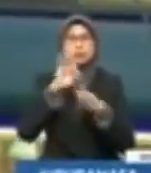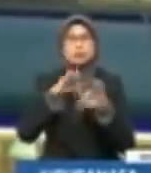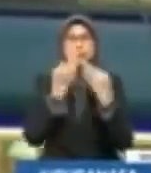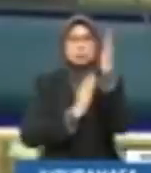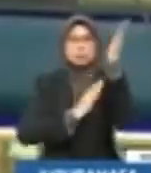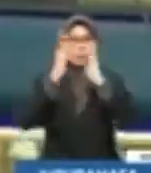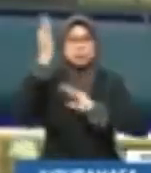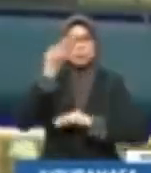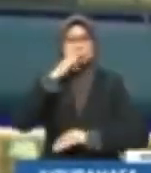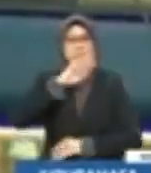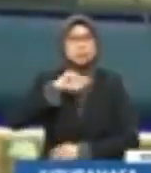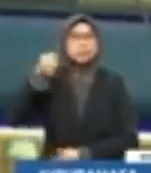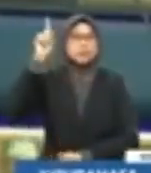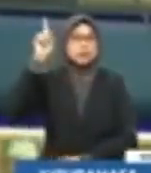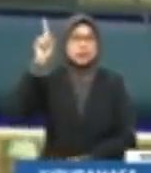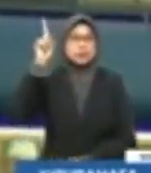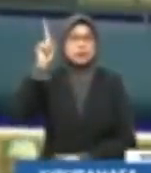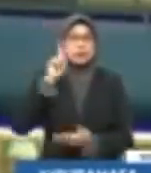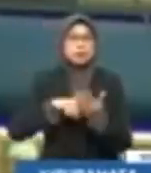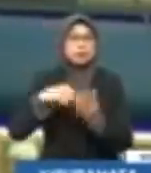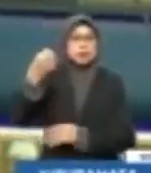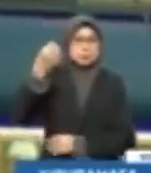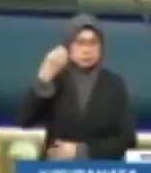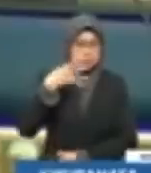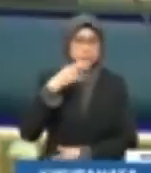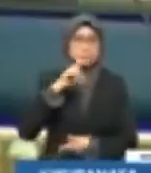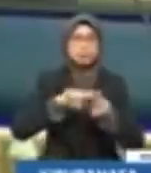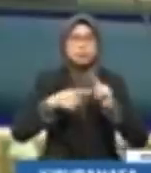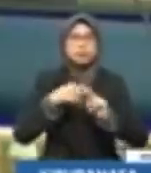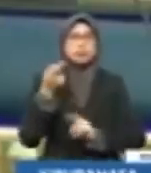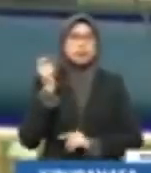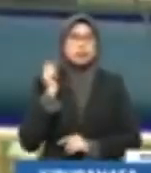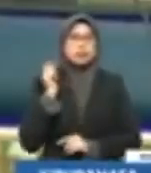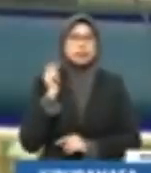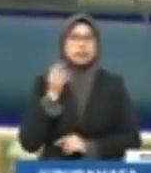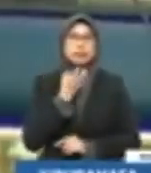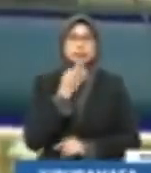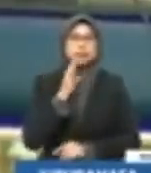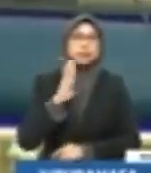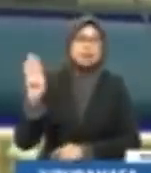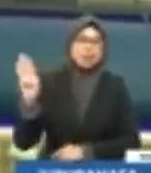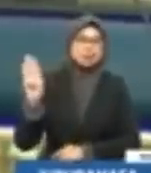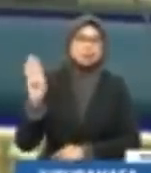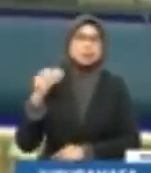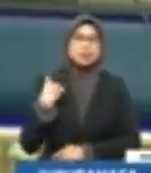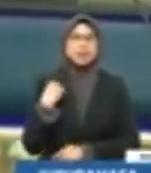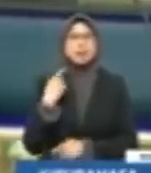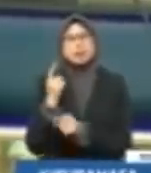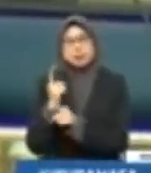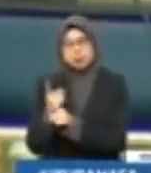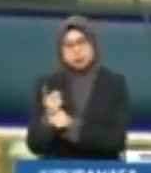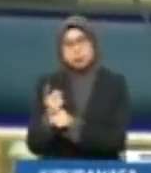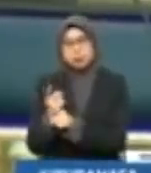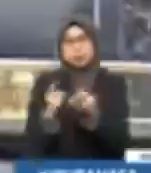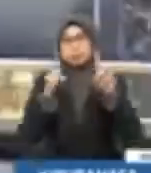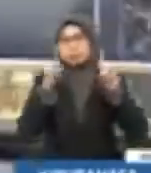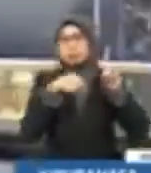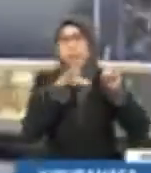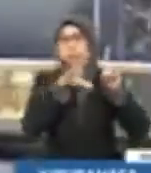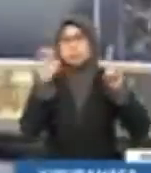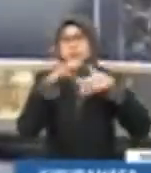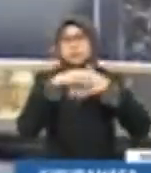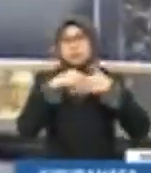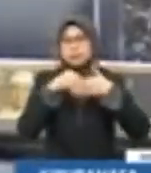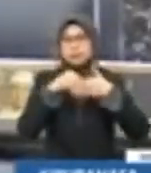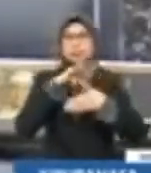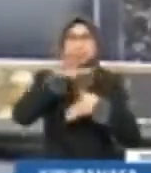Malaysia. Alhamdulillah. Apa yang dinyatakan oleh rakan saya tadi, Ipoh Barat, ada juga yang betul. Sebab 1,500 ni